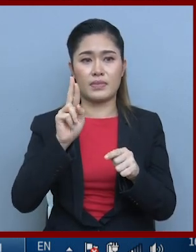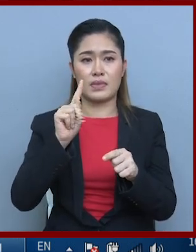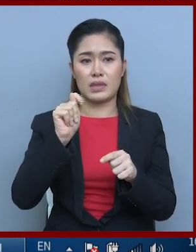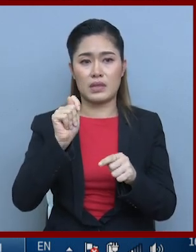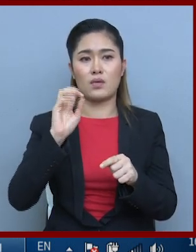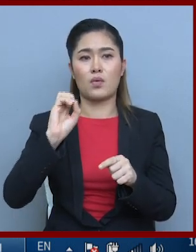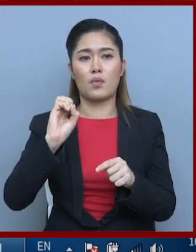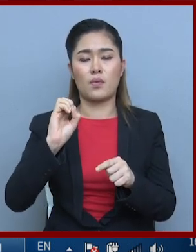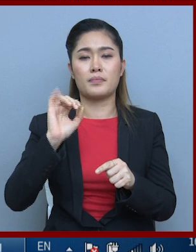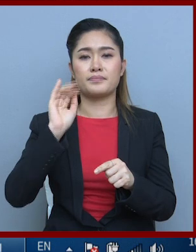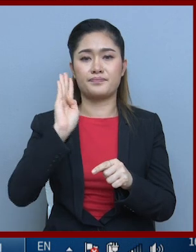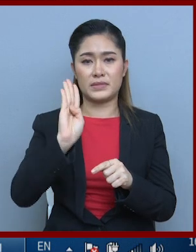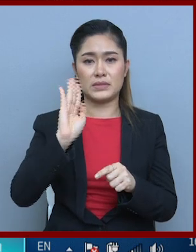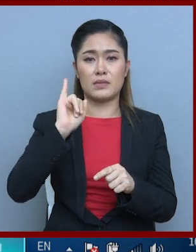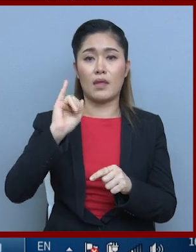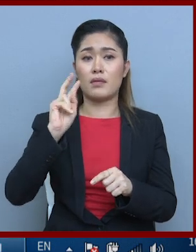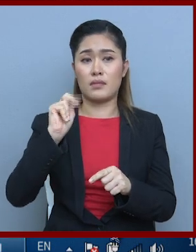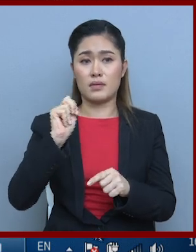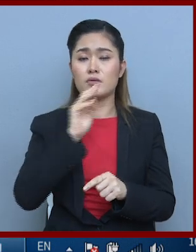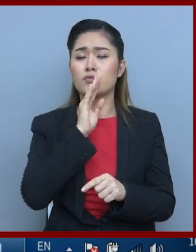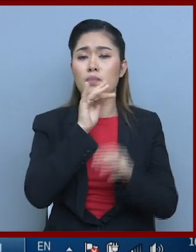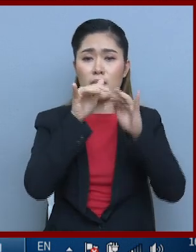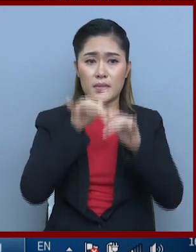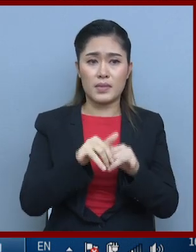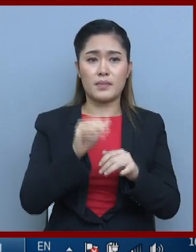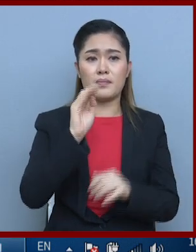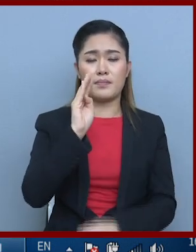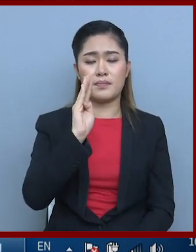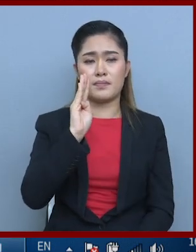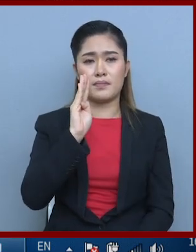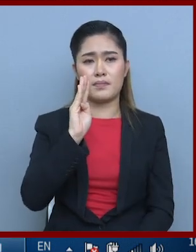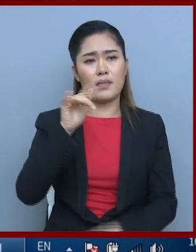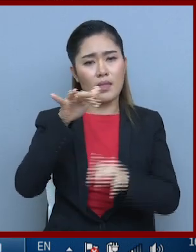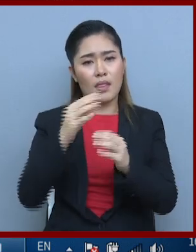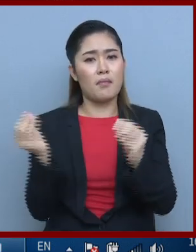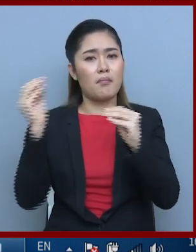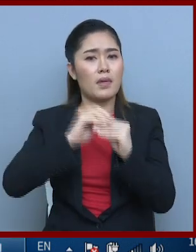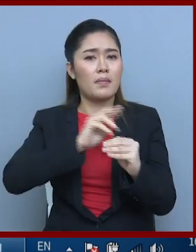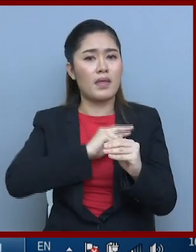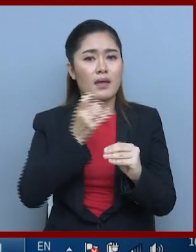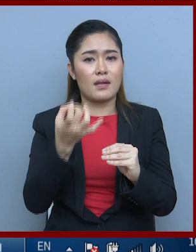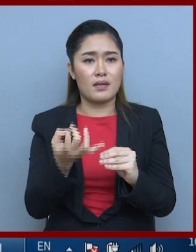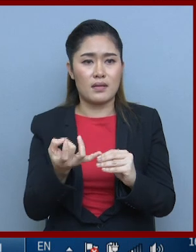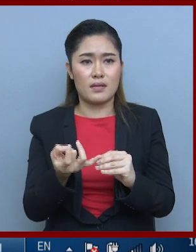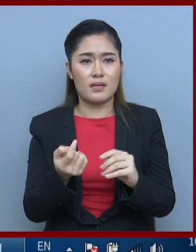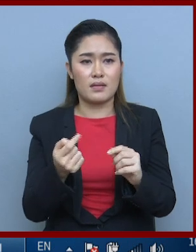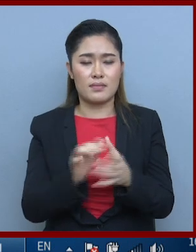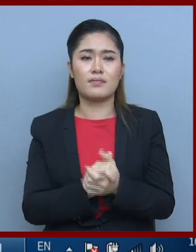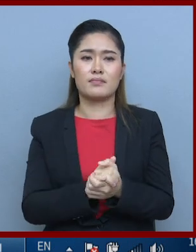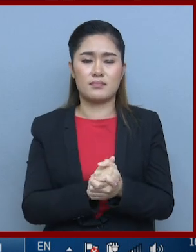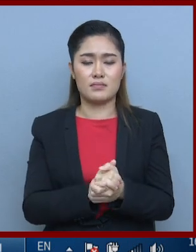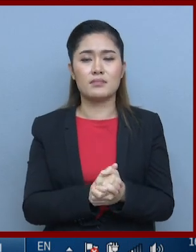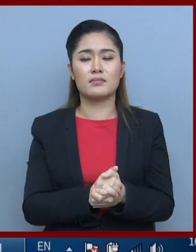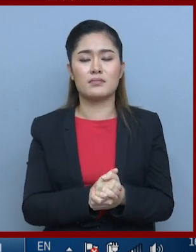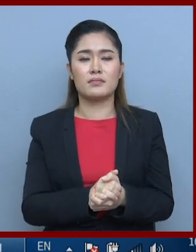bin พอเราพิมพ์ว่า sub dec to bin ปั๊บมันจะใส่อะไรให้เราเลยนักศึกษา n sub มาร